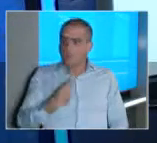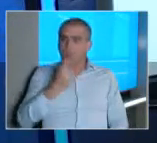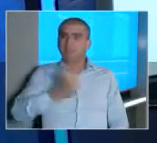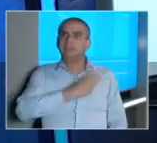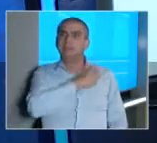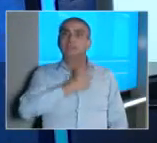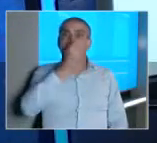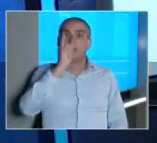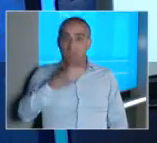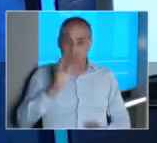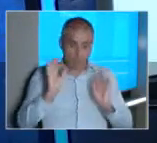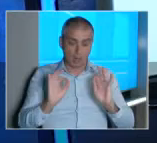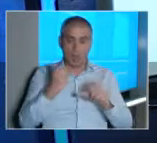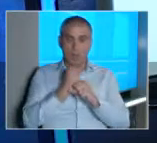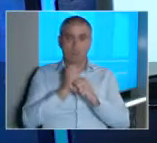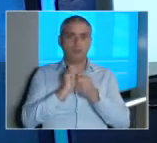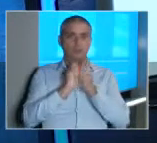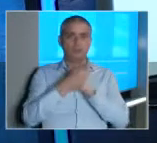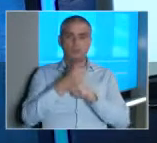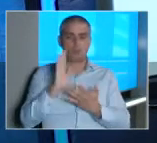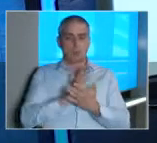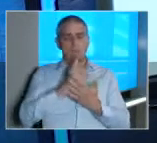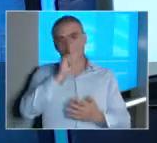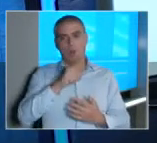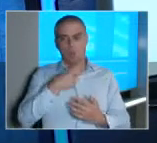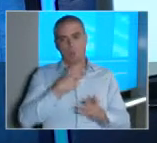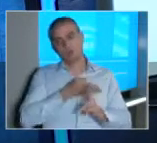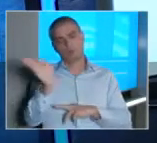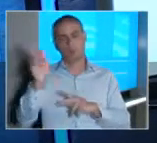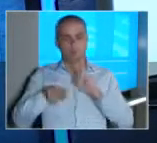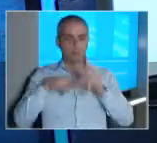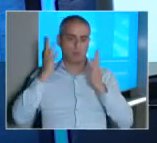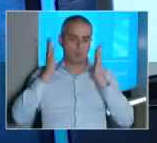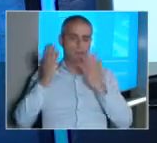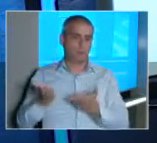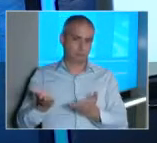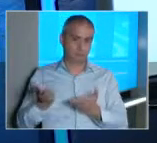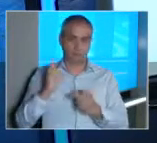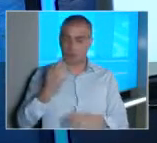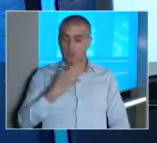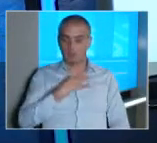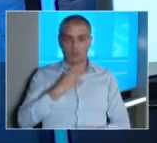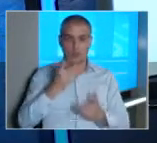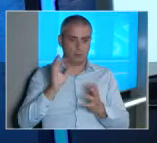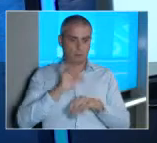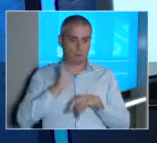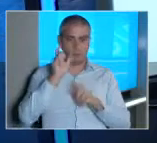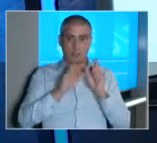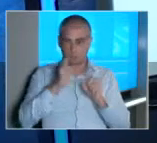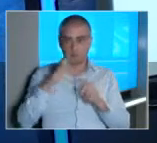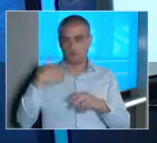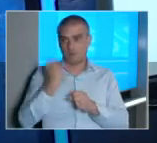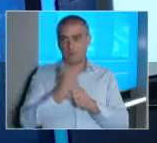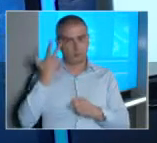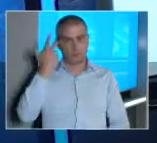השר שיכול דה פקטו לעשות את השינויים, קובע שאולי אנחנו נלך לטיפולים המזעזעים האלה, שיכולים לפגוע בציפור נפשו של אדם וגם